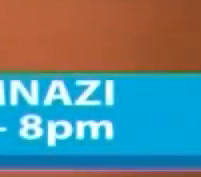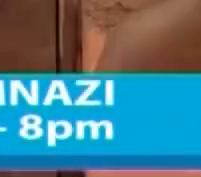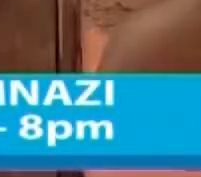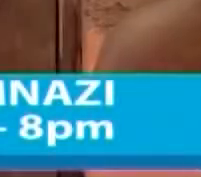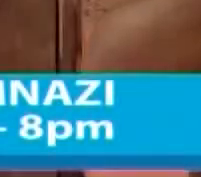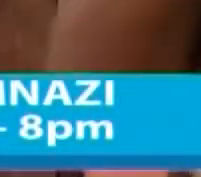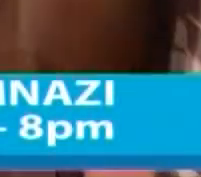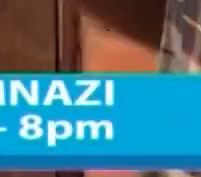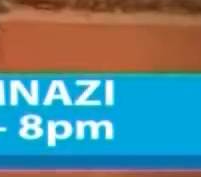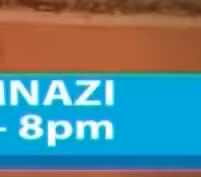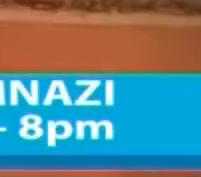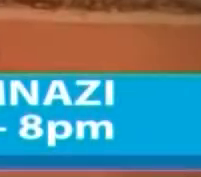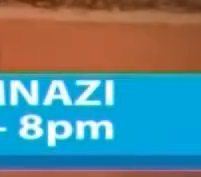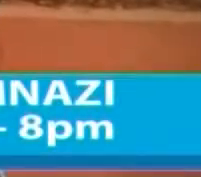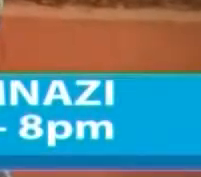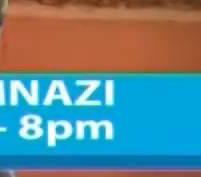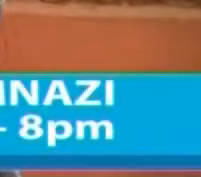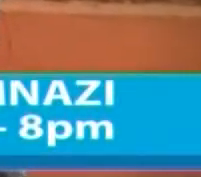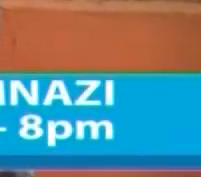Saida.